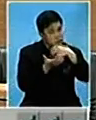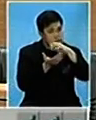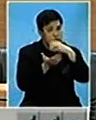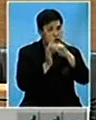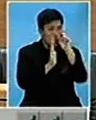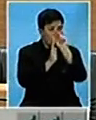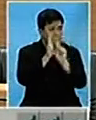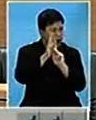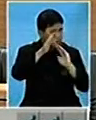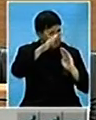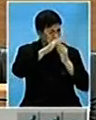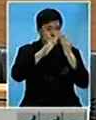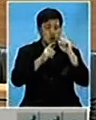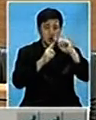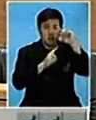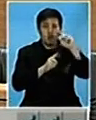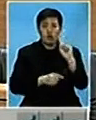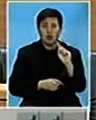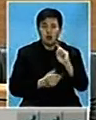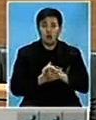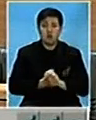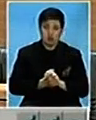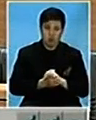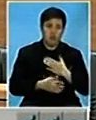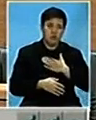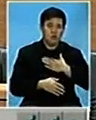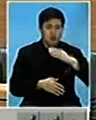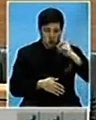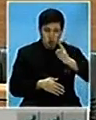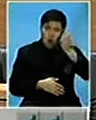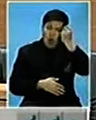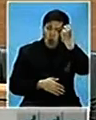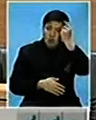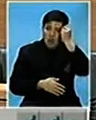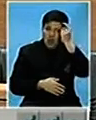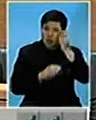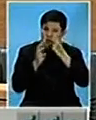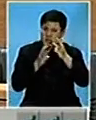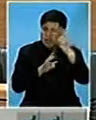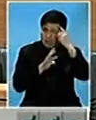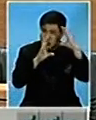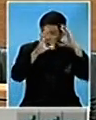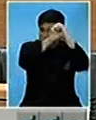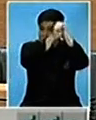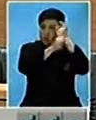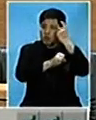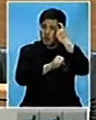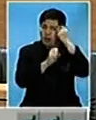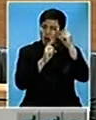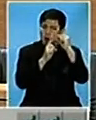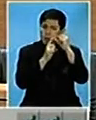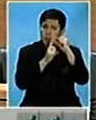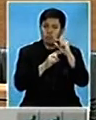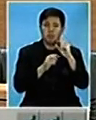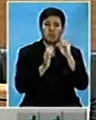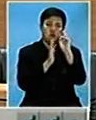ายสูงสุดก็คือเราจะต้องเข้าใจถึงหลักคิดหรือคอนเซปต์ของคำว่ารัฐธรร